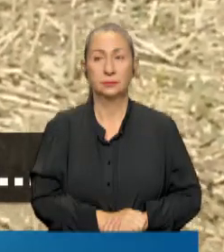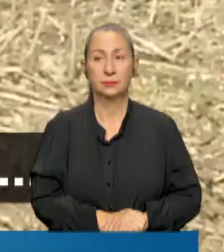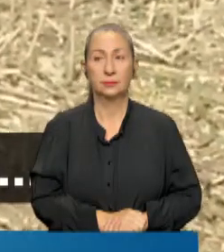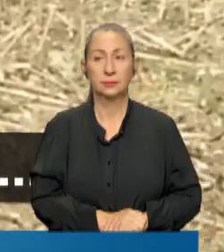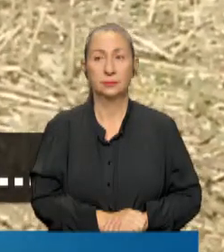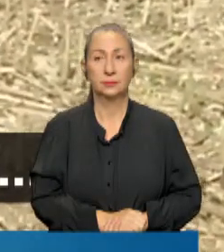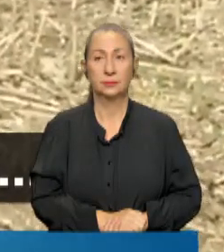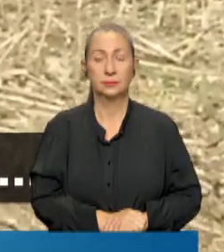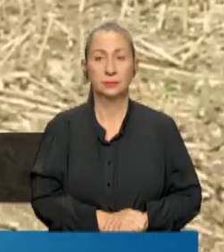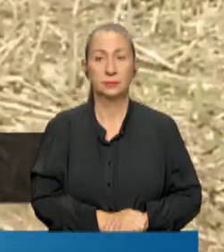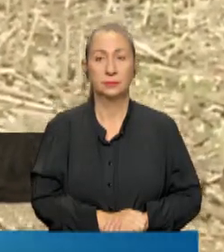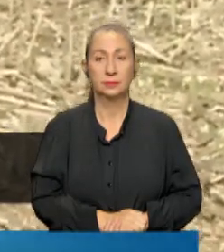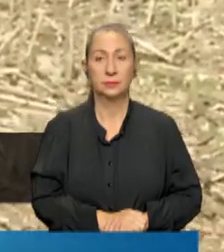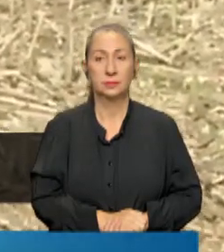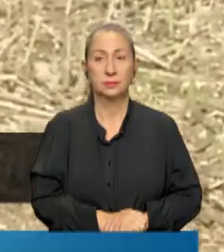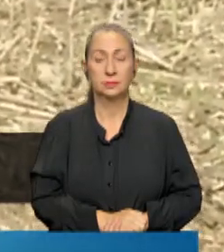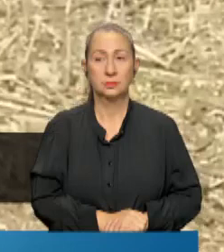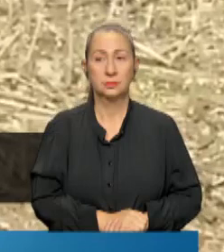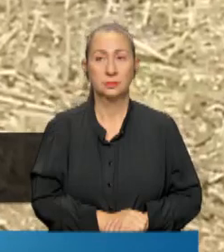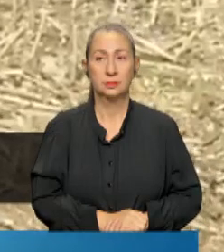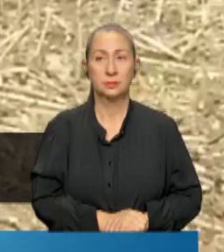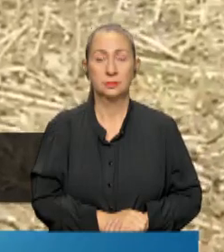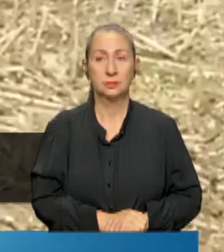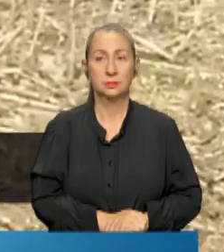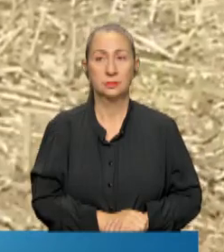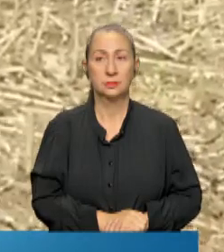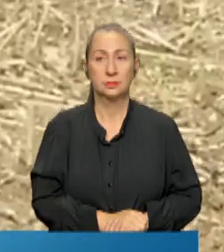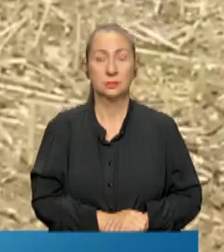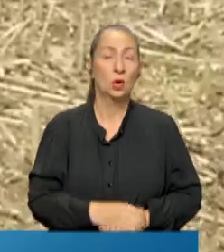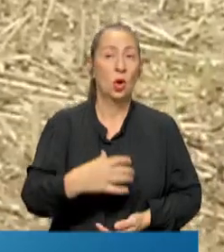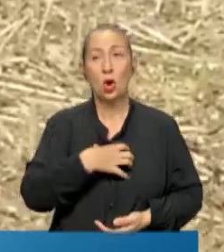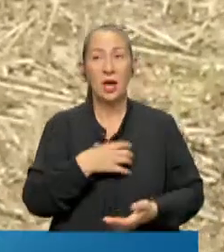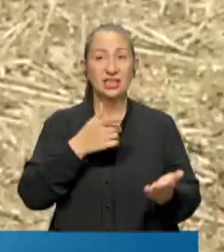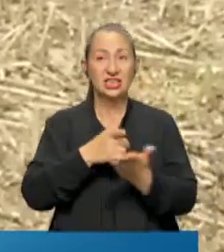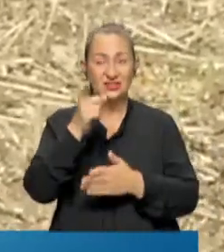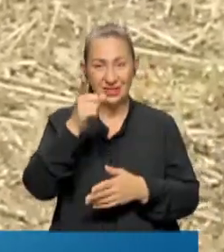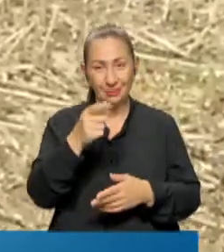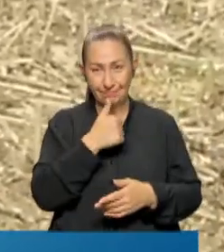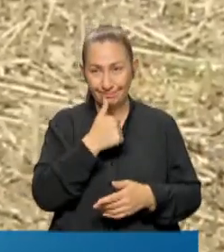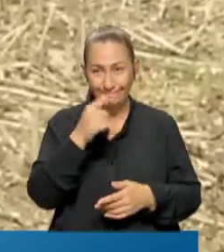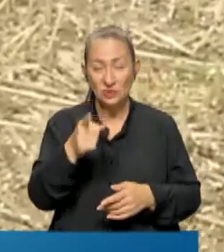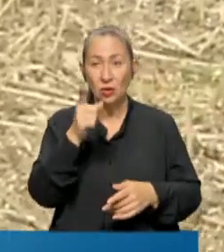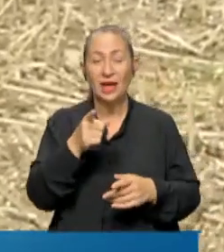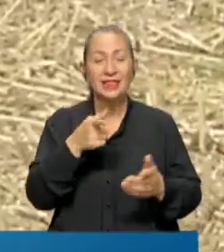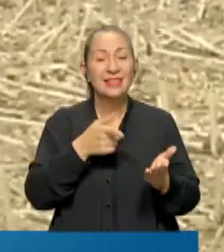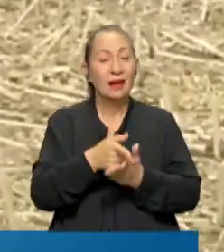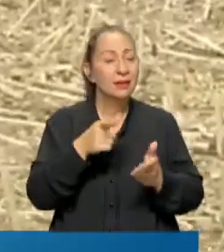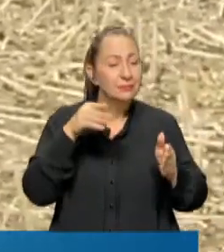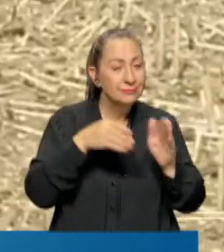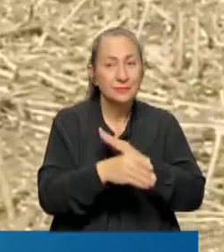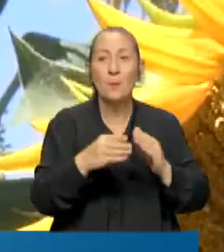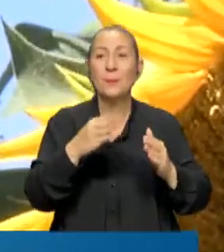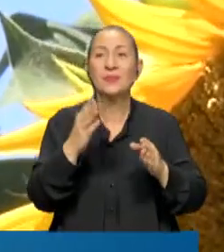olmayınca bizim ayçiçeklerimiz kantarlarda şimdi sıralarda bekliyor yani. Konyalı çiftçi Ahmet Bestil, o da tarlaya girdi,